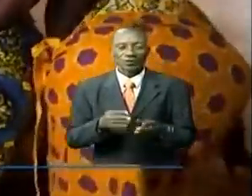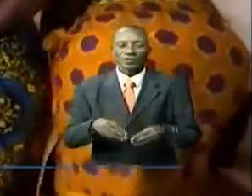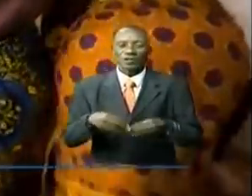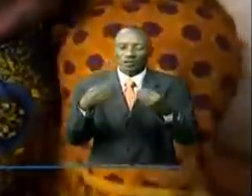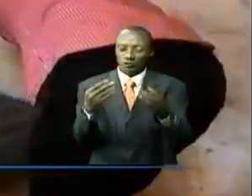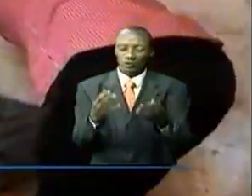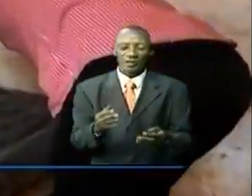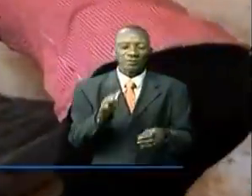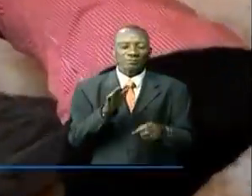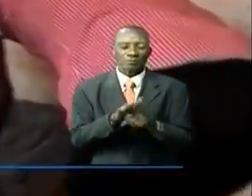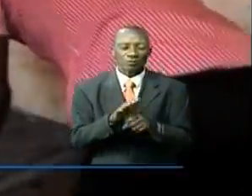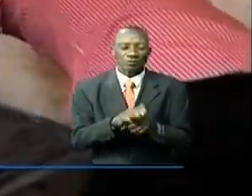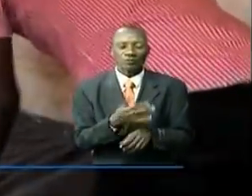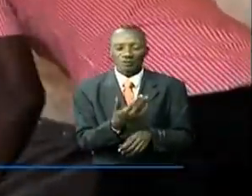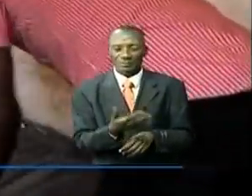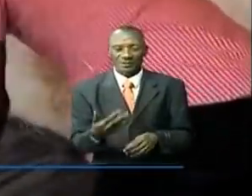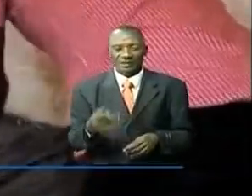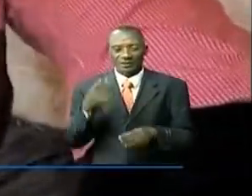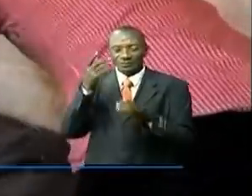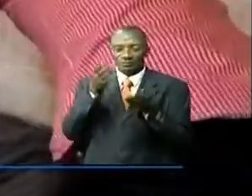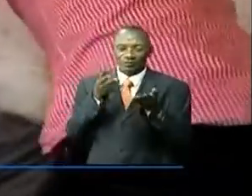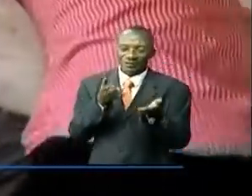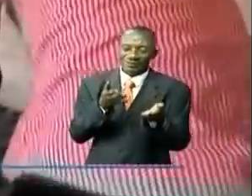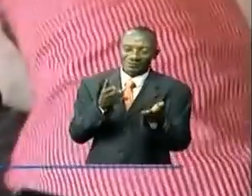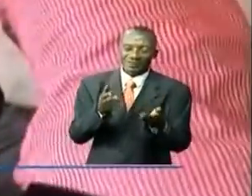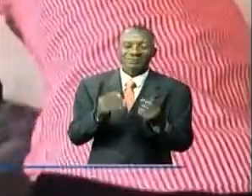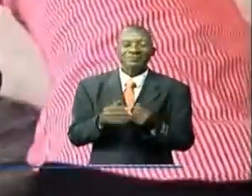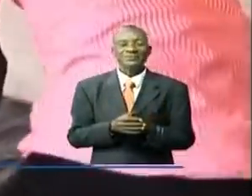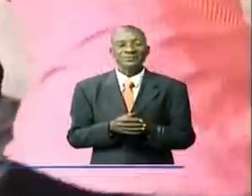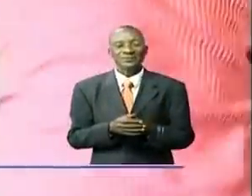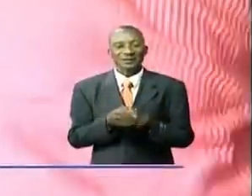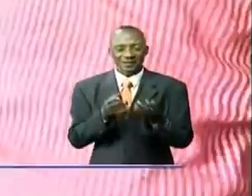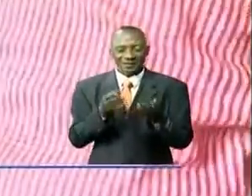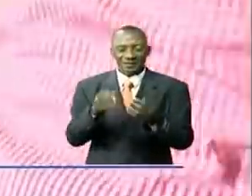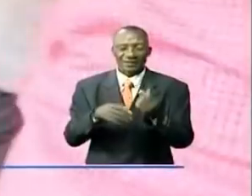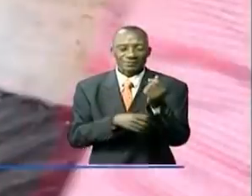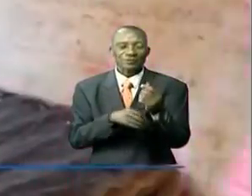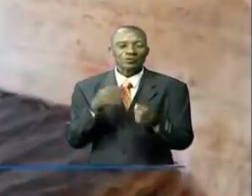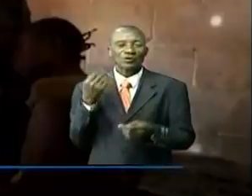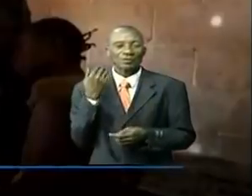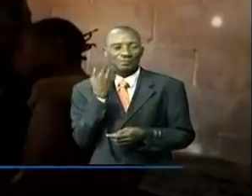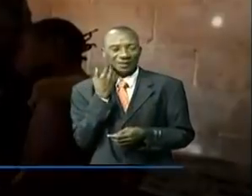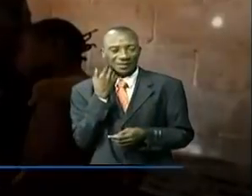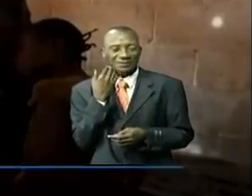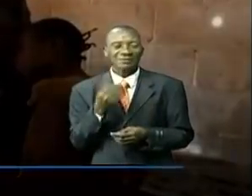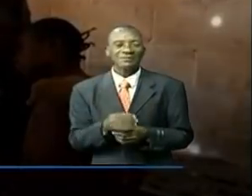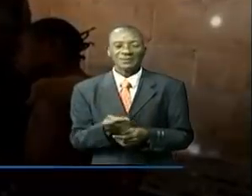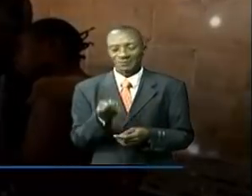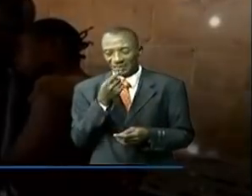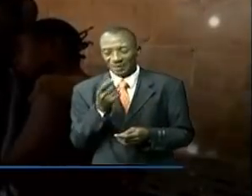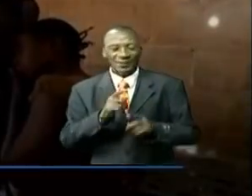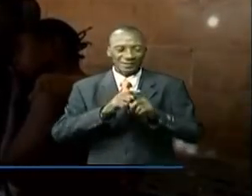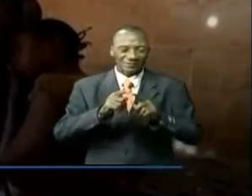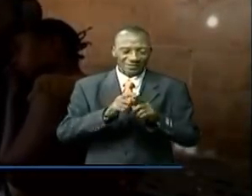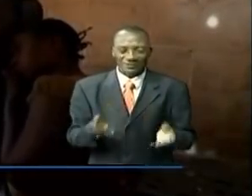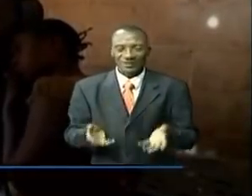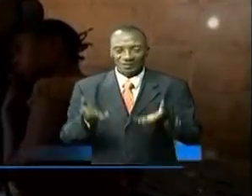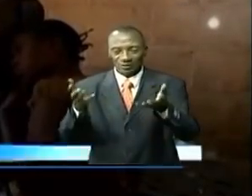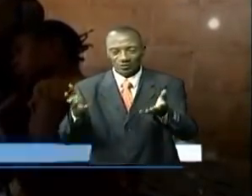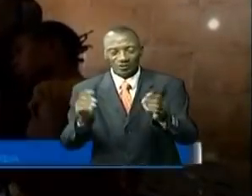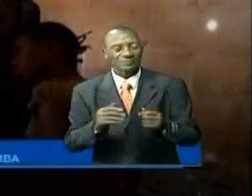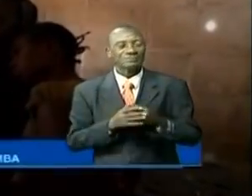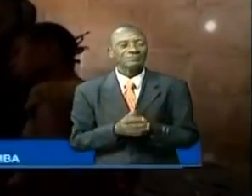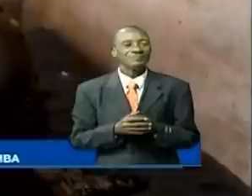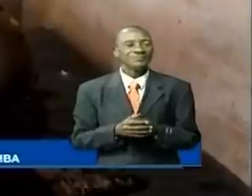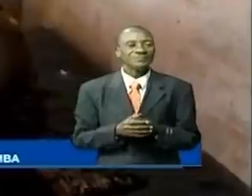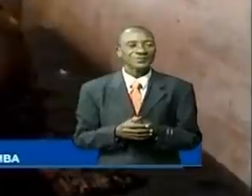à même d'offrir aux malades, un minimum d'aisance, et ce, avant de s'engager pour mener un plaidoyer à Kinshasa, auprès des autorités compétentes